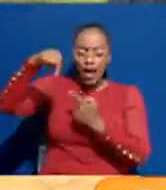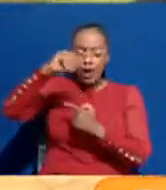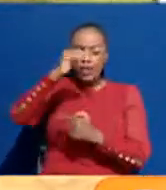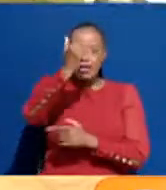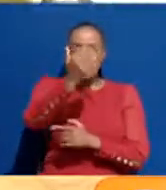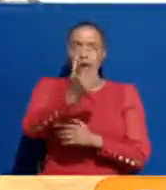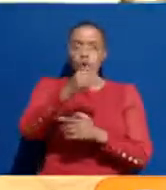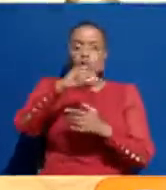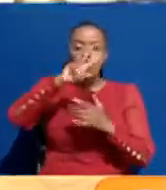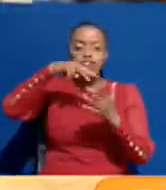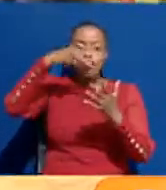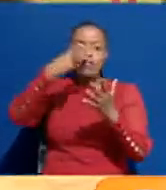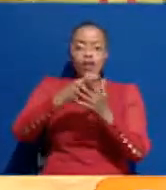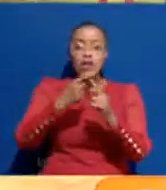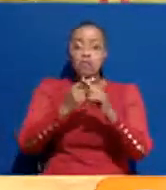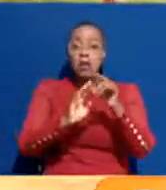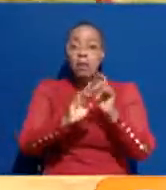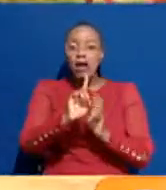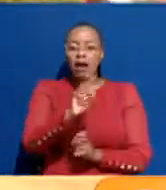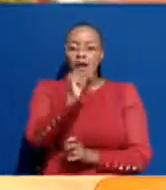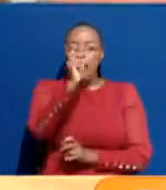alitoka kutoka juu,